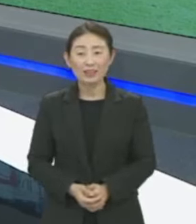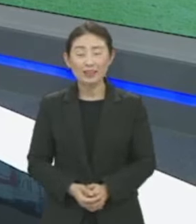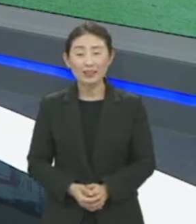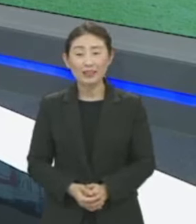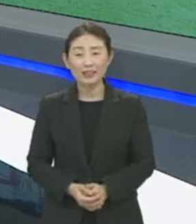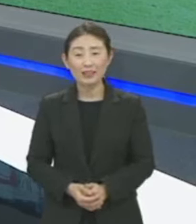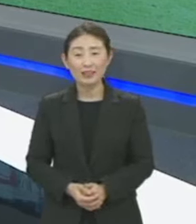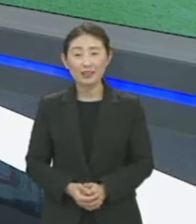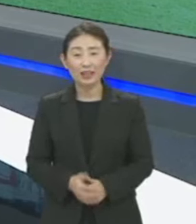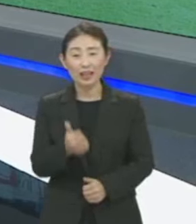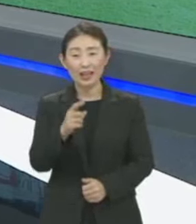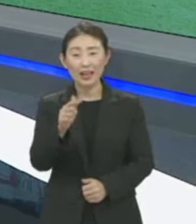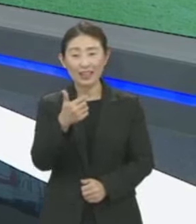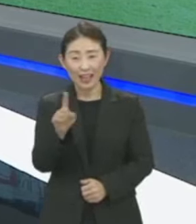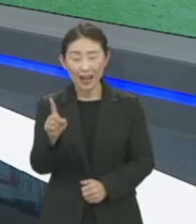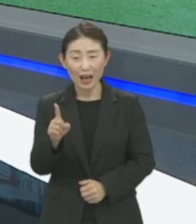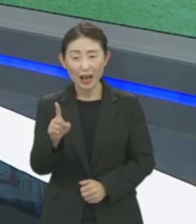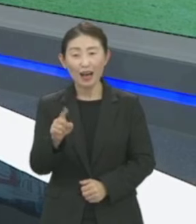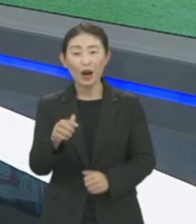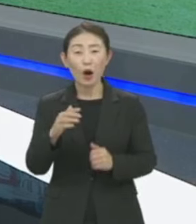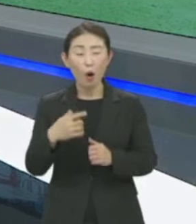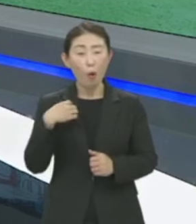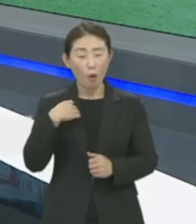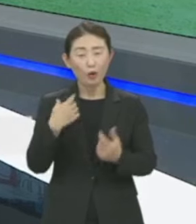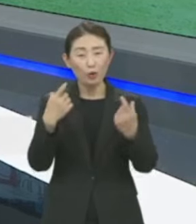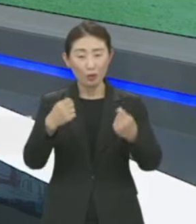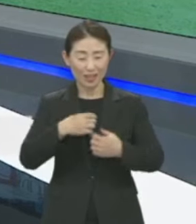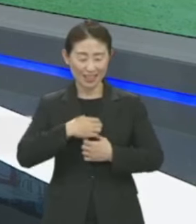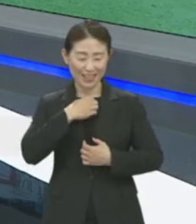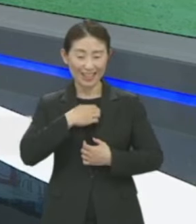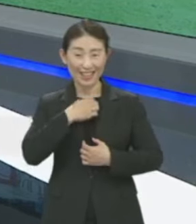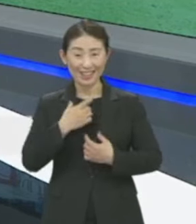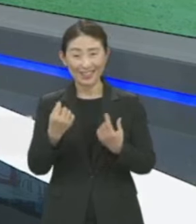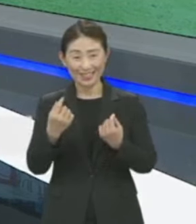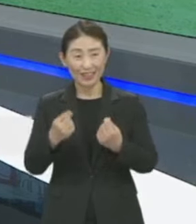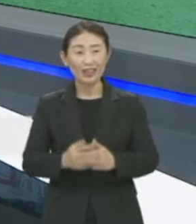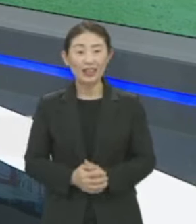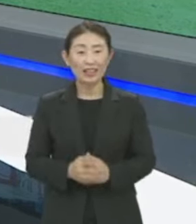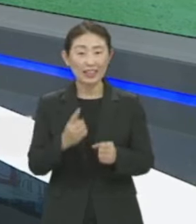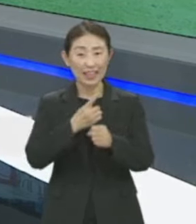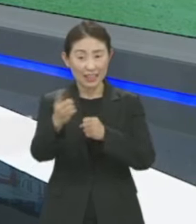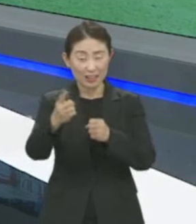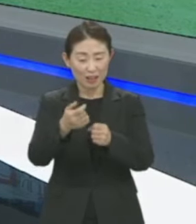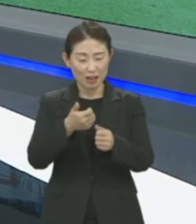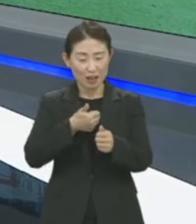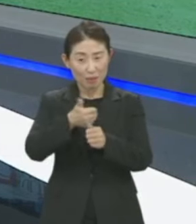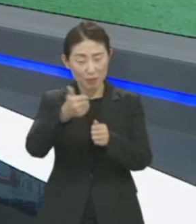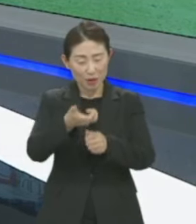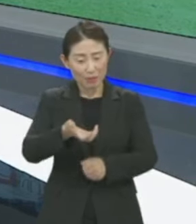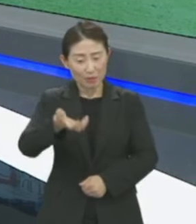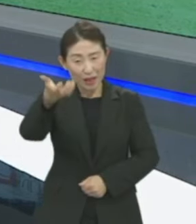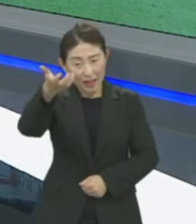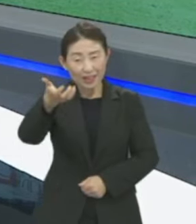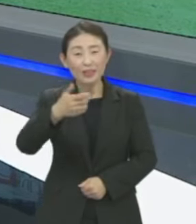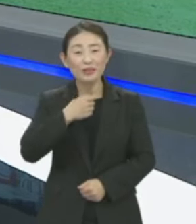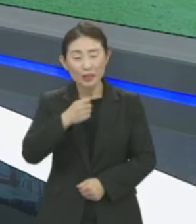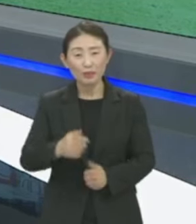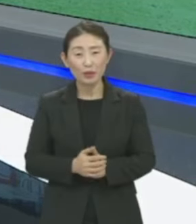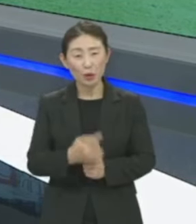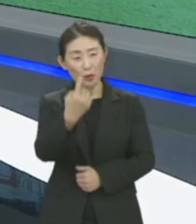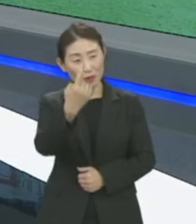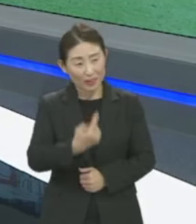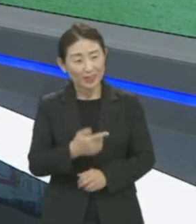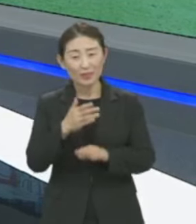시티즌의 유니폼 색깔로 해봤는데 그런 염원을 담아서 정말 내년에는 강팀으로 거듭나기를 또 기원해 보겠습니다 오늘 나와주셔서